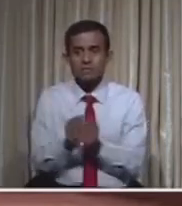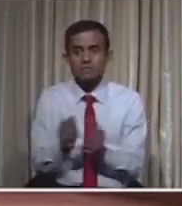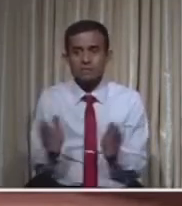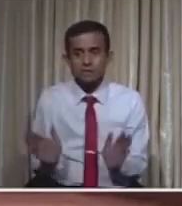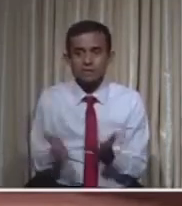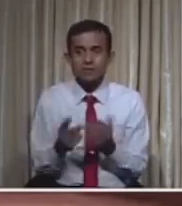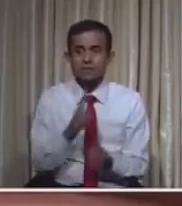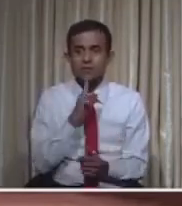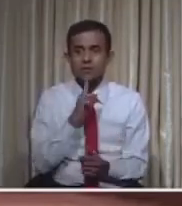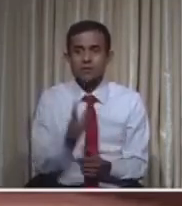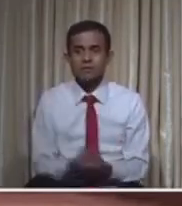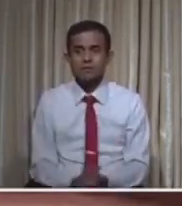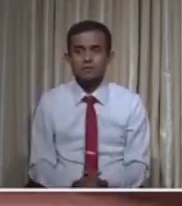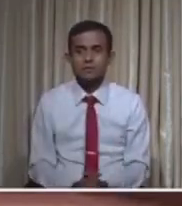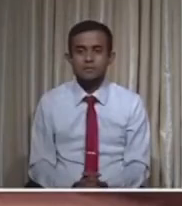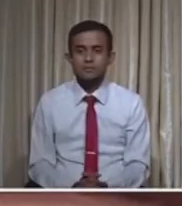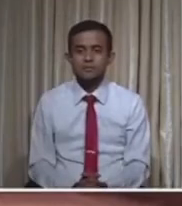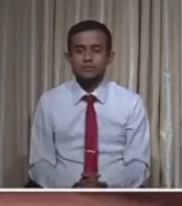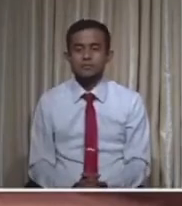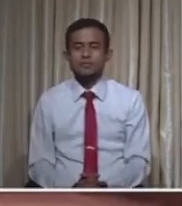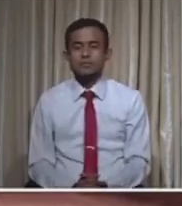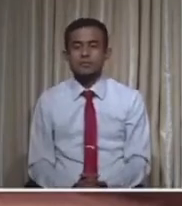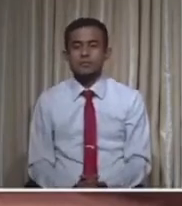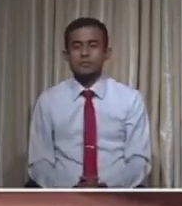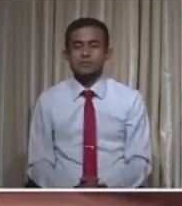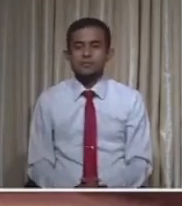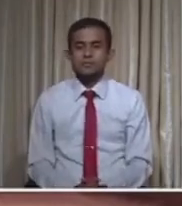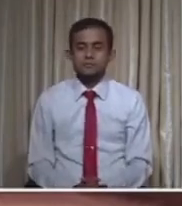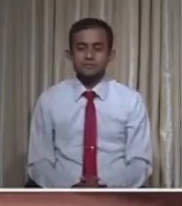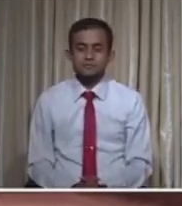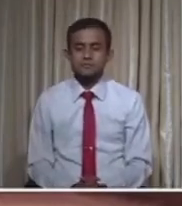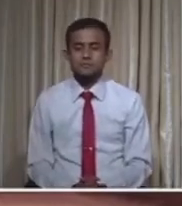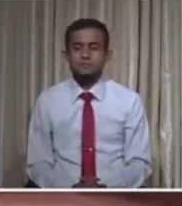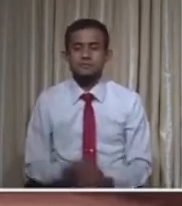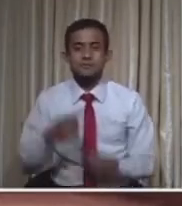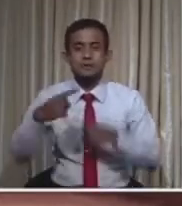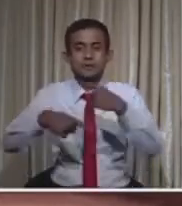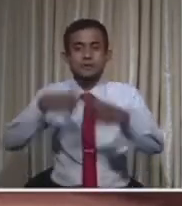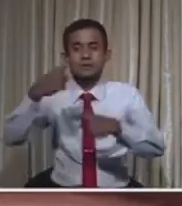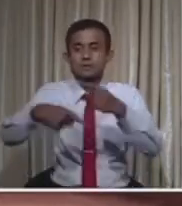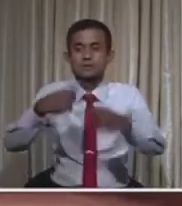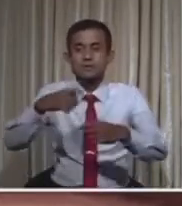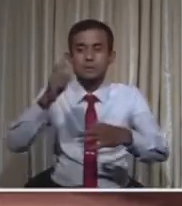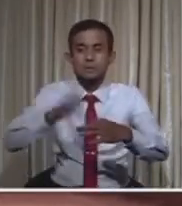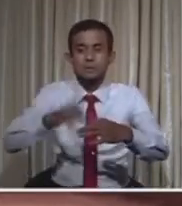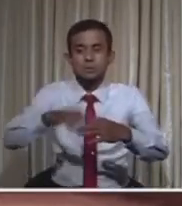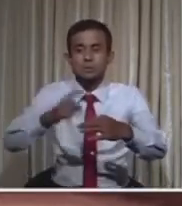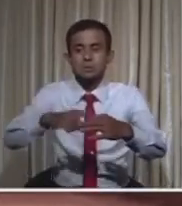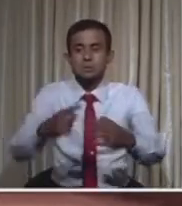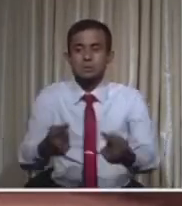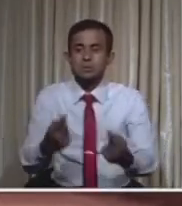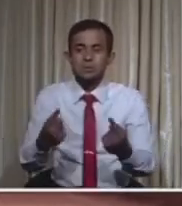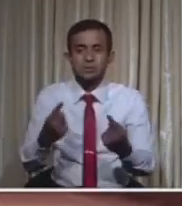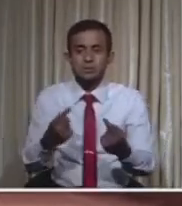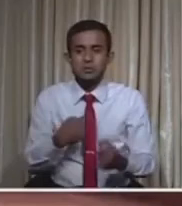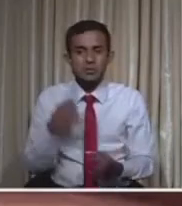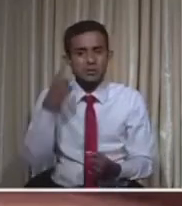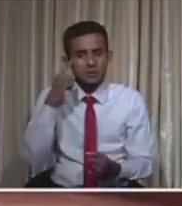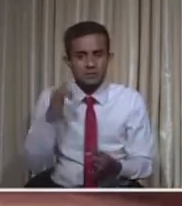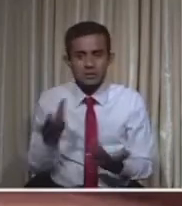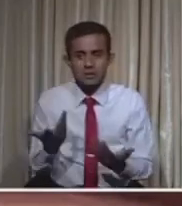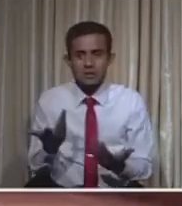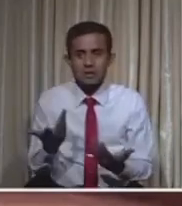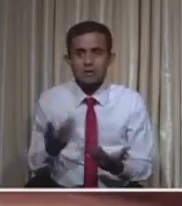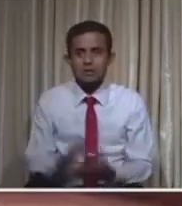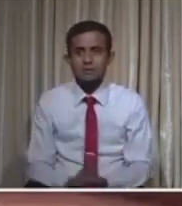මම කියන්නේ. ඒක නිසා මේක දිගට ගෙනියෑම අවශ්‍ය වෙයි කියලා මම හිතන්නේ.